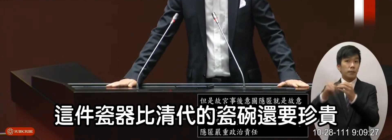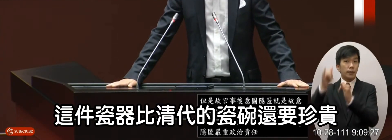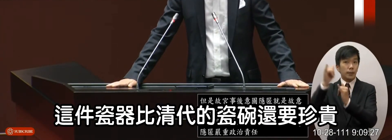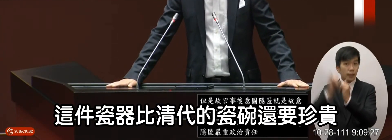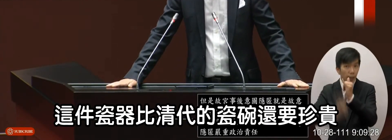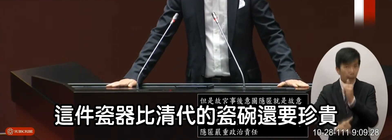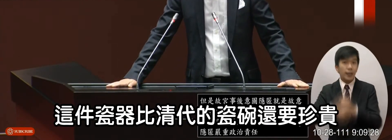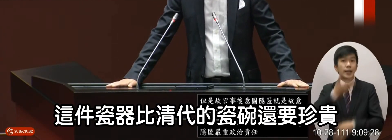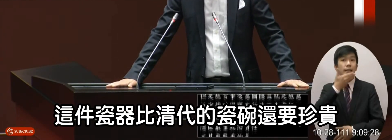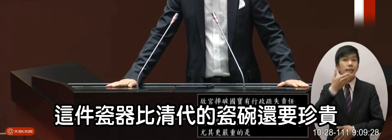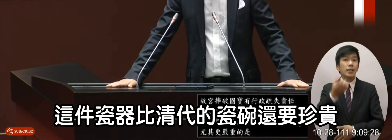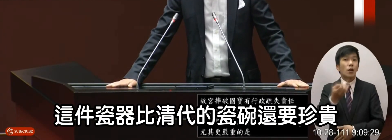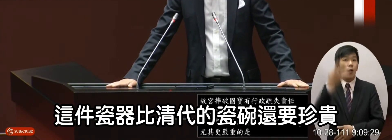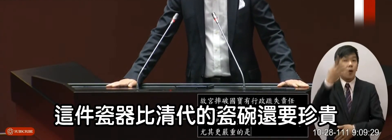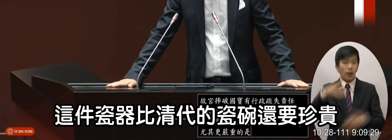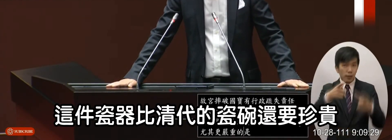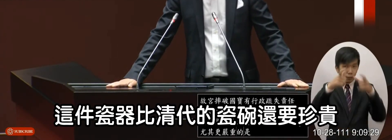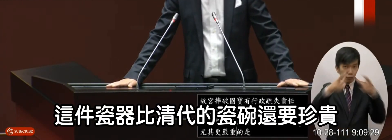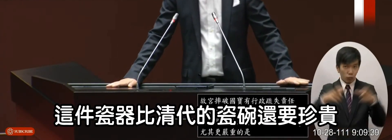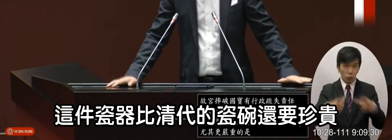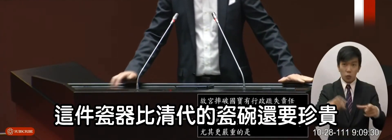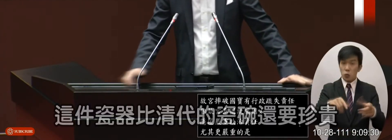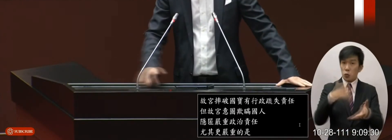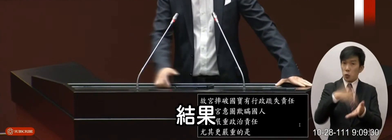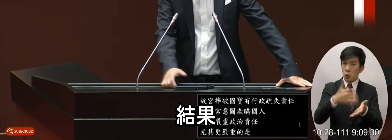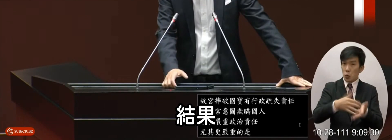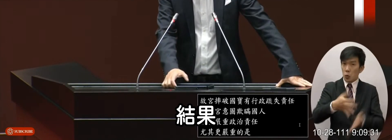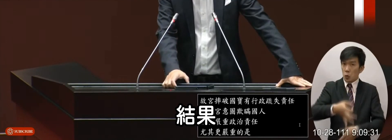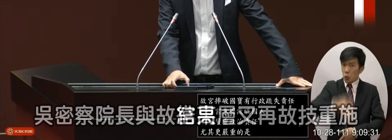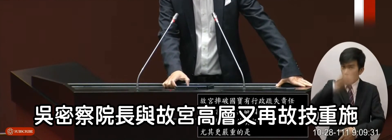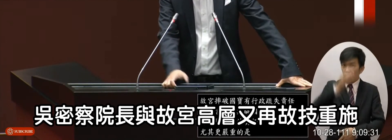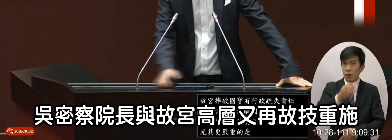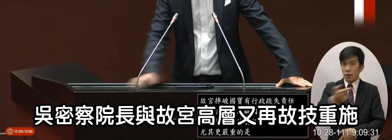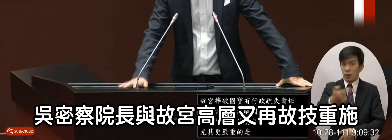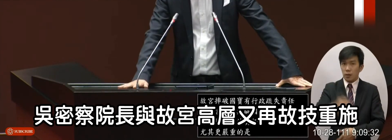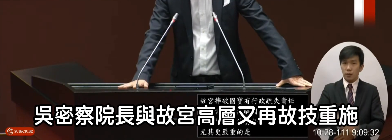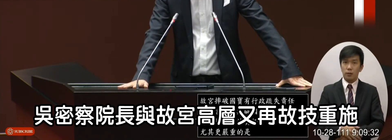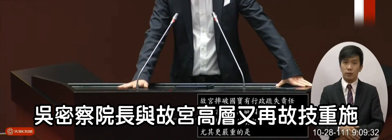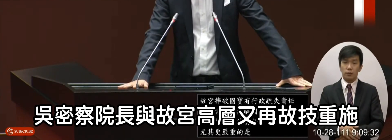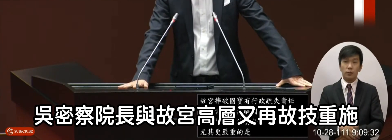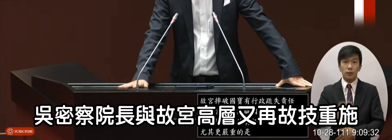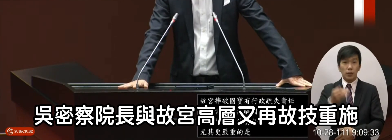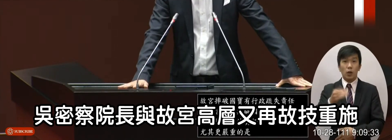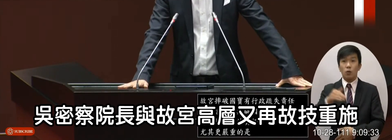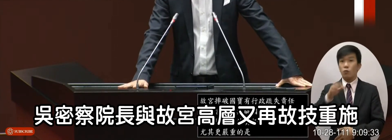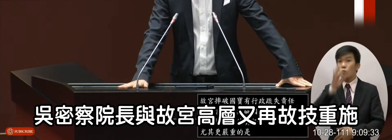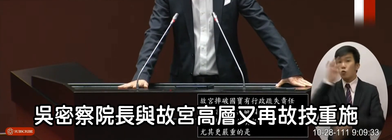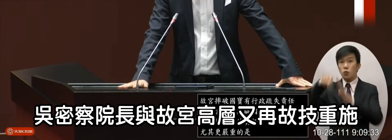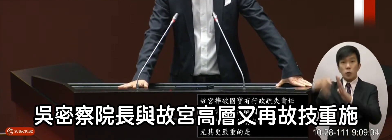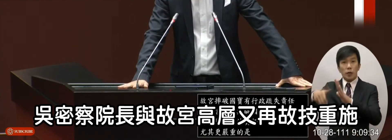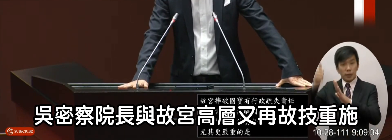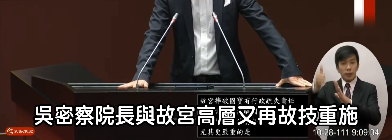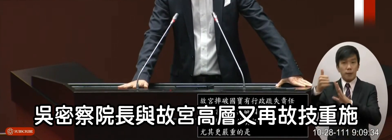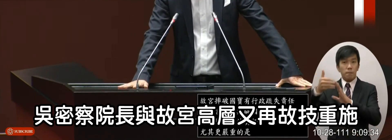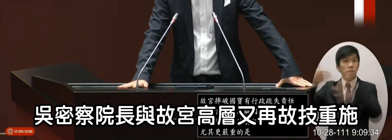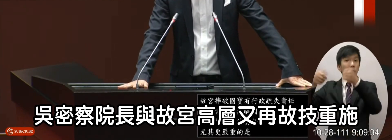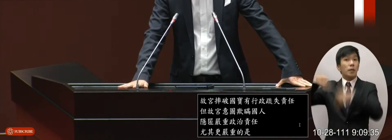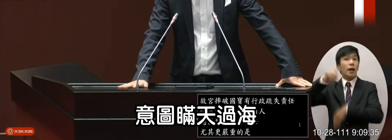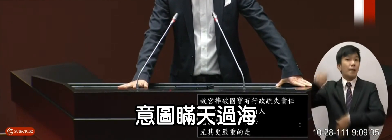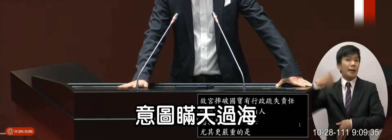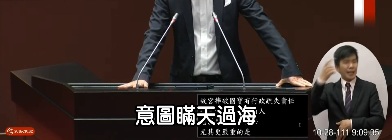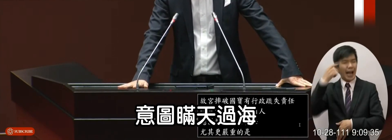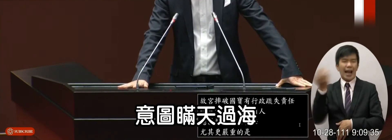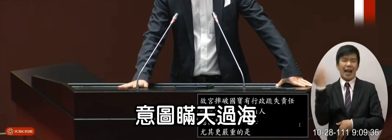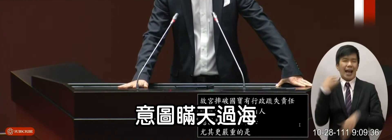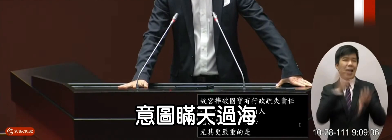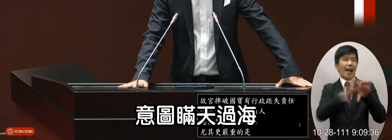这件瓷器比清代的瓷碗还要珍贵。结果，吴密察院长与故宫高层又在故技重施，意